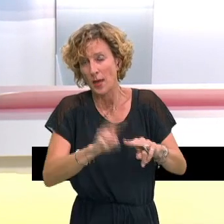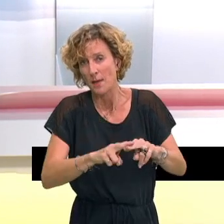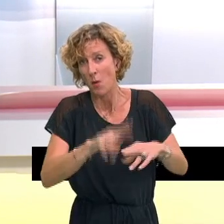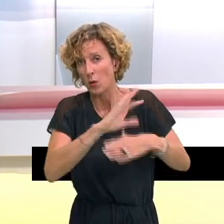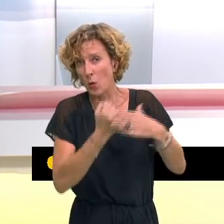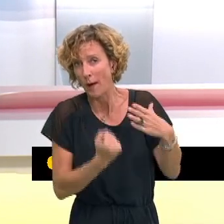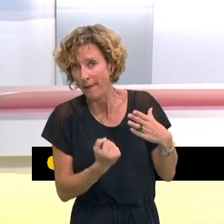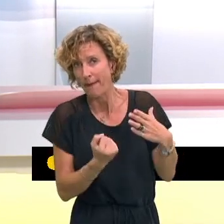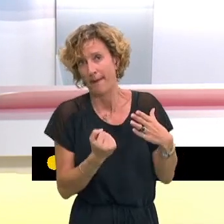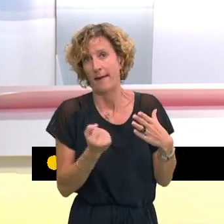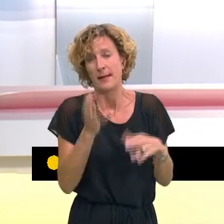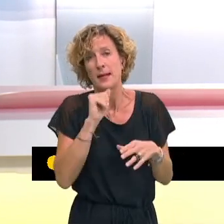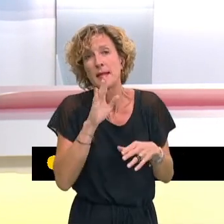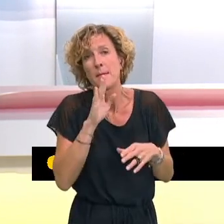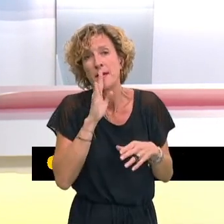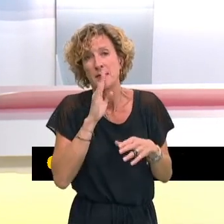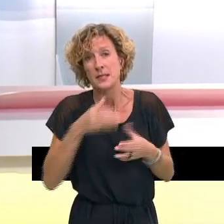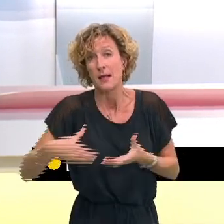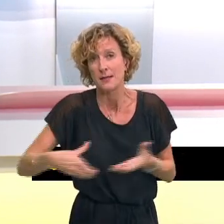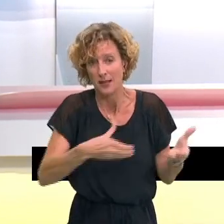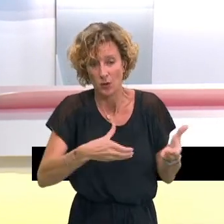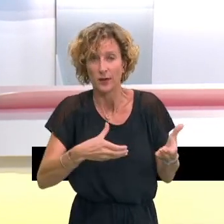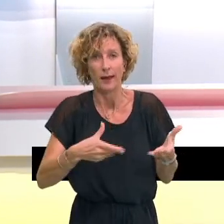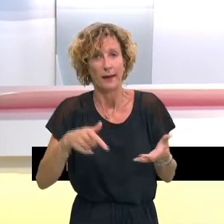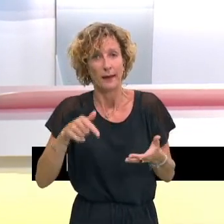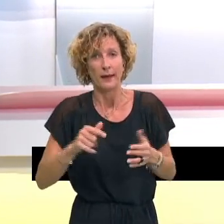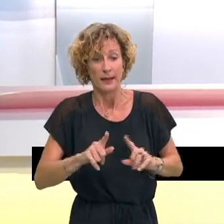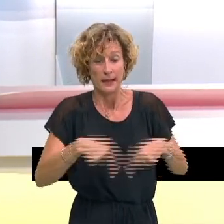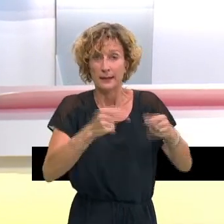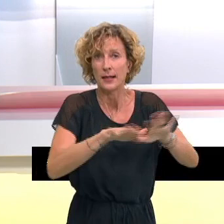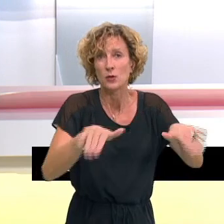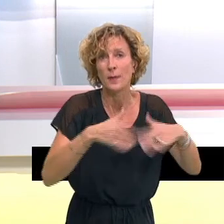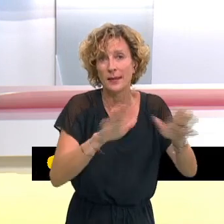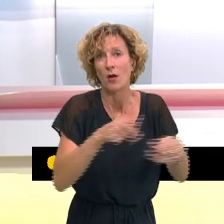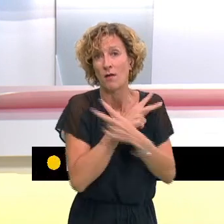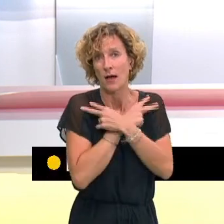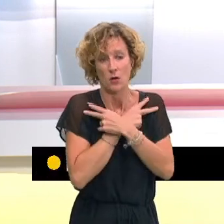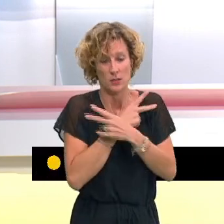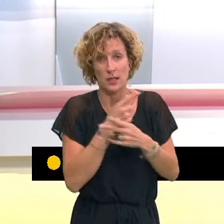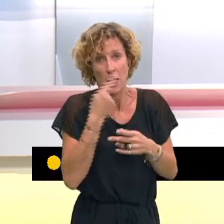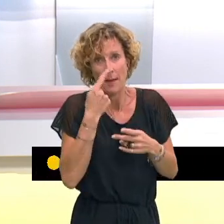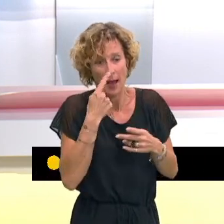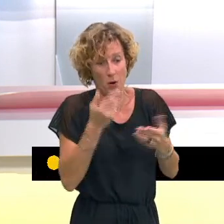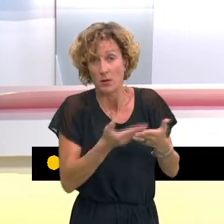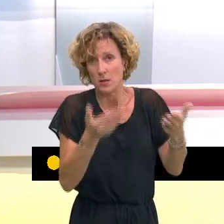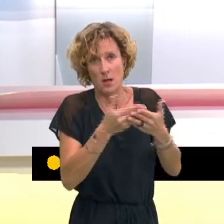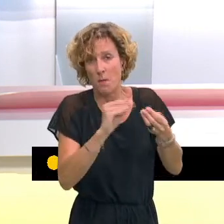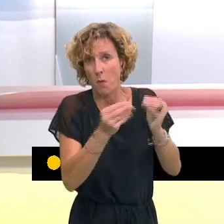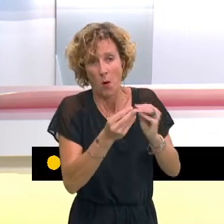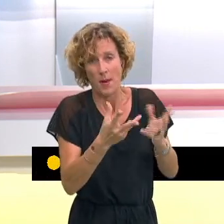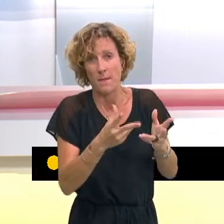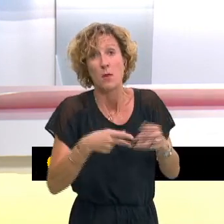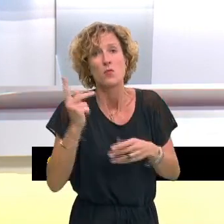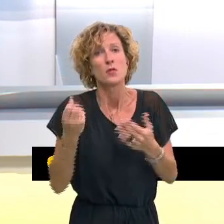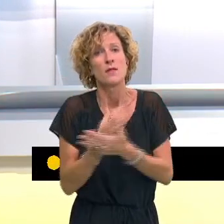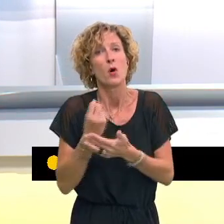Saint-Benoît. Il était en pique-nique lorsqu'il est allé se baigner en cette période de vacances scolaires. Il s'est retrouvé en difficulté. Plus d'informations